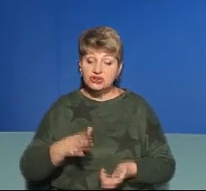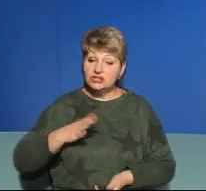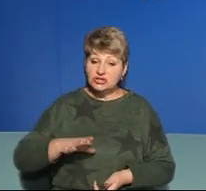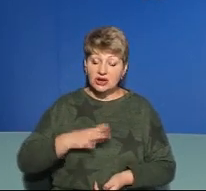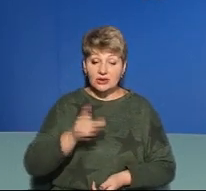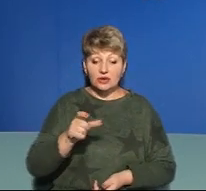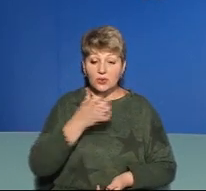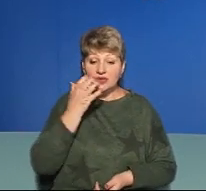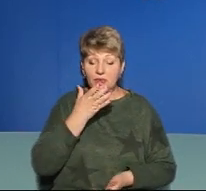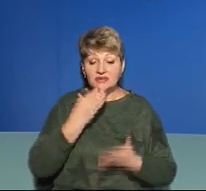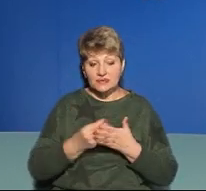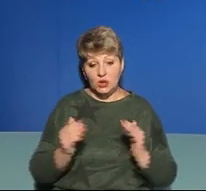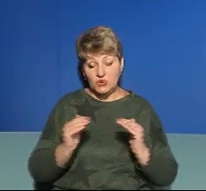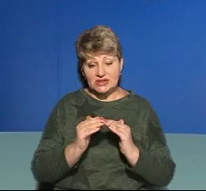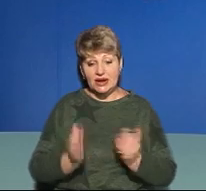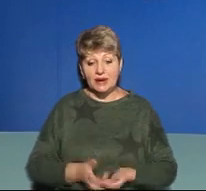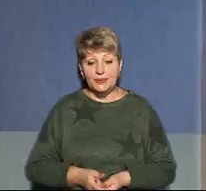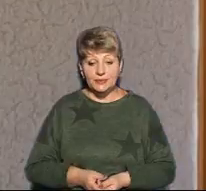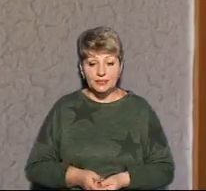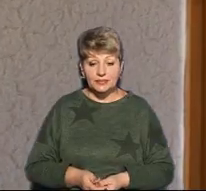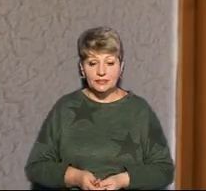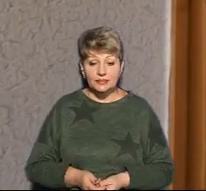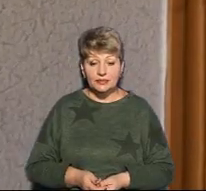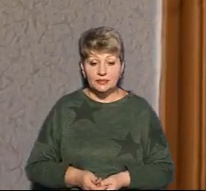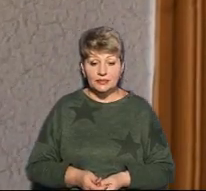містяни тепла у своїх оселях.